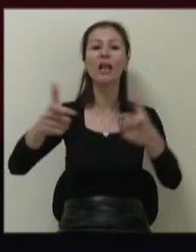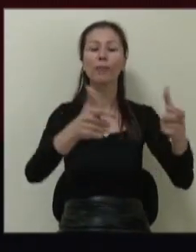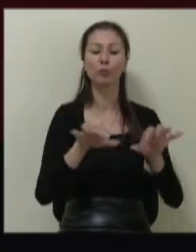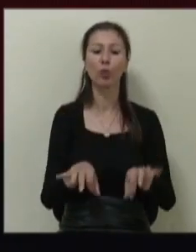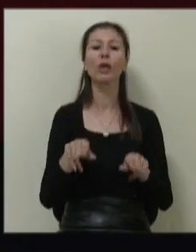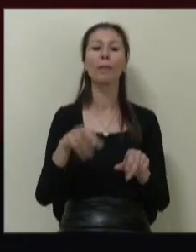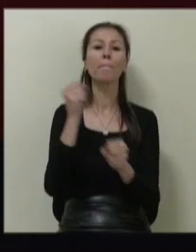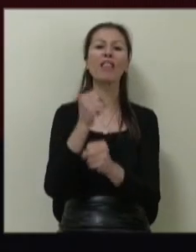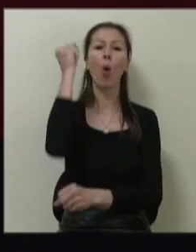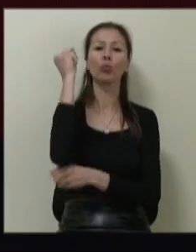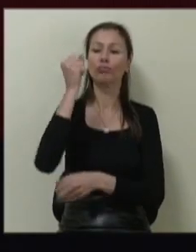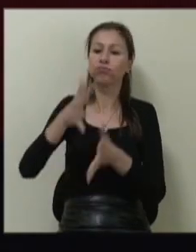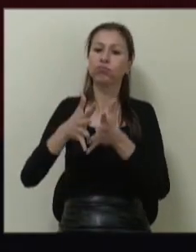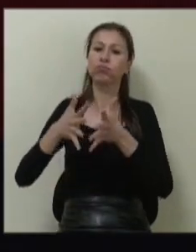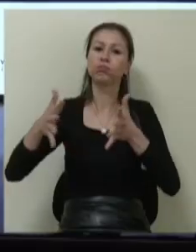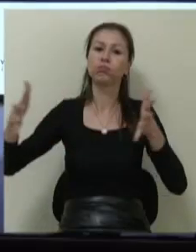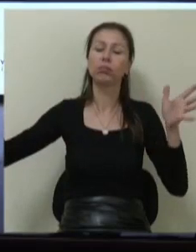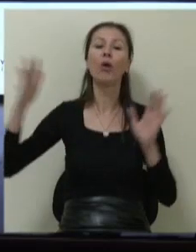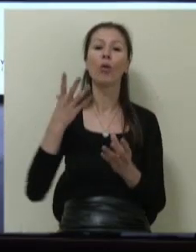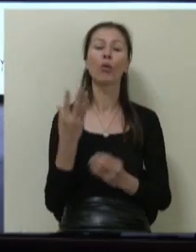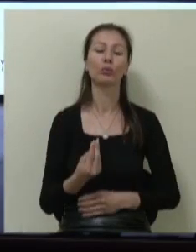gibi beton yığınına dönüşebilir.